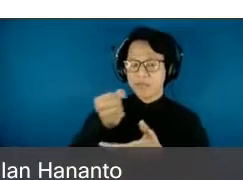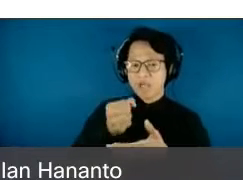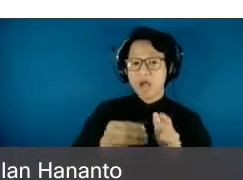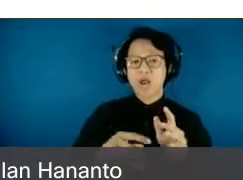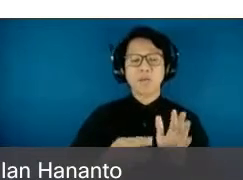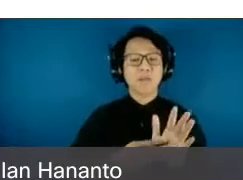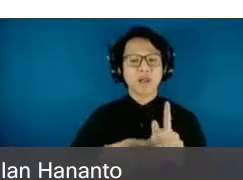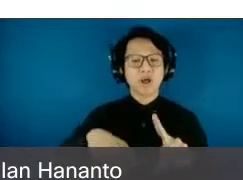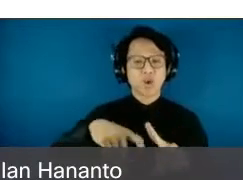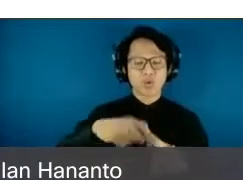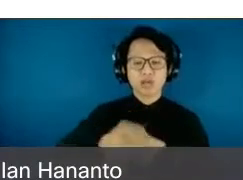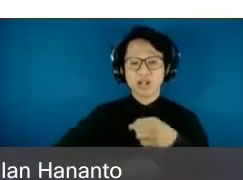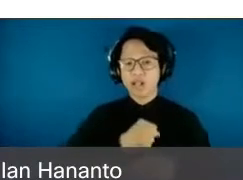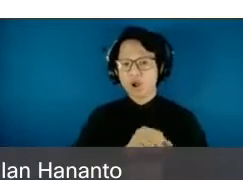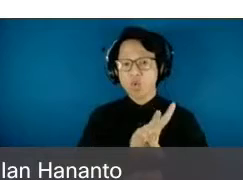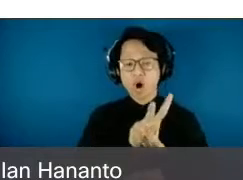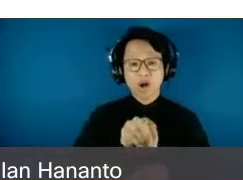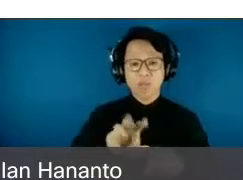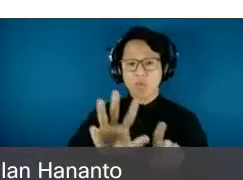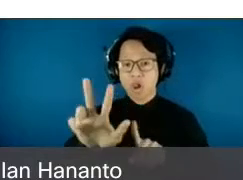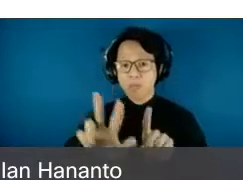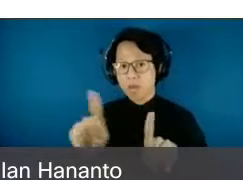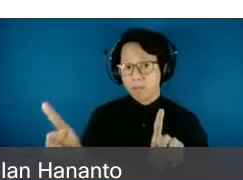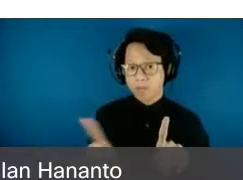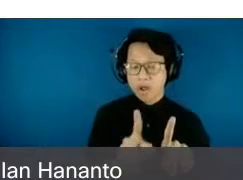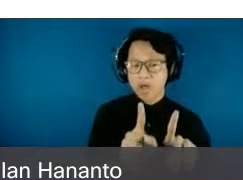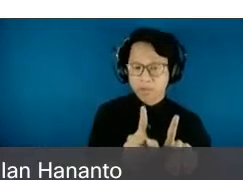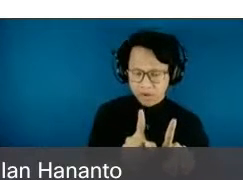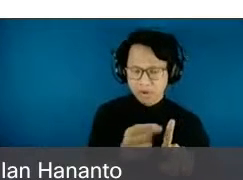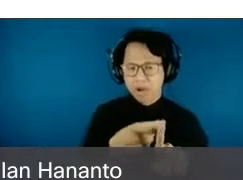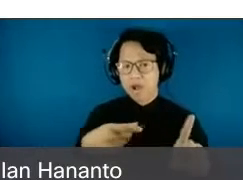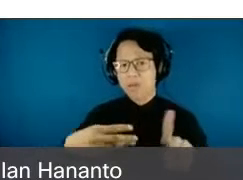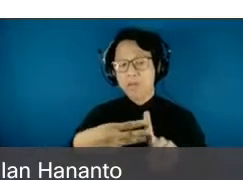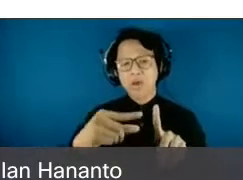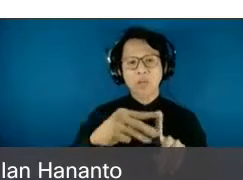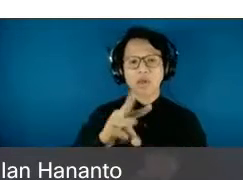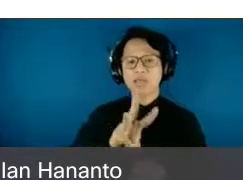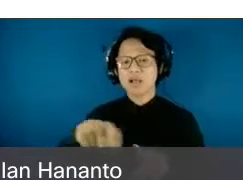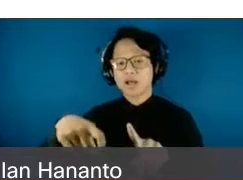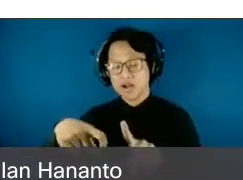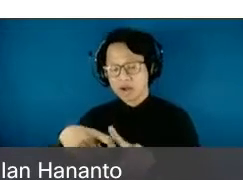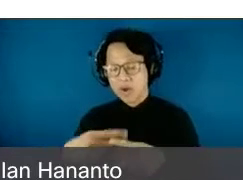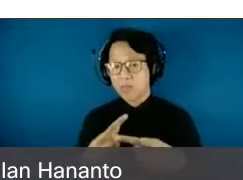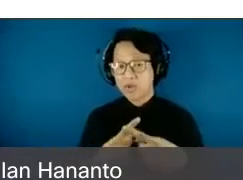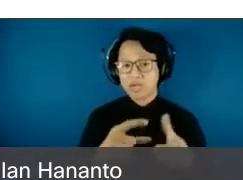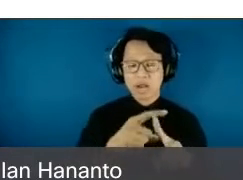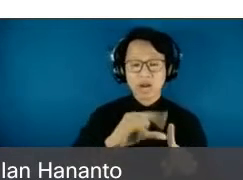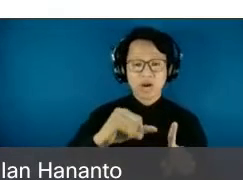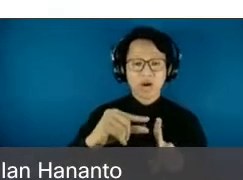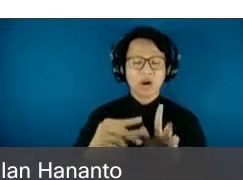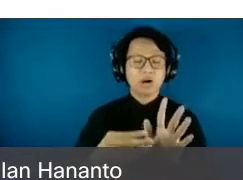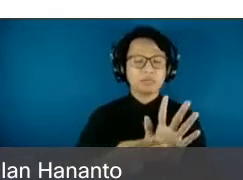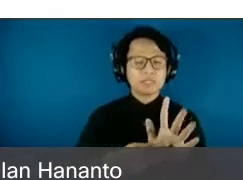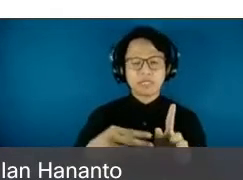tahun 2018 dengan pendampingan dari BP3D dan Dinkop Naker. Dan dari